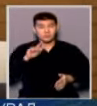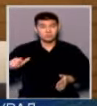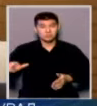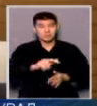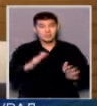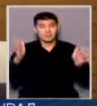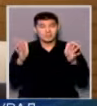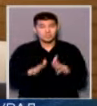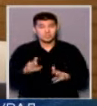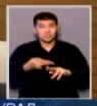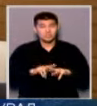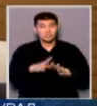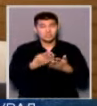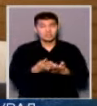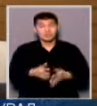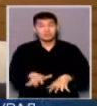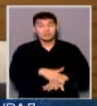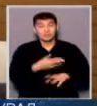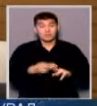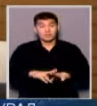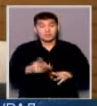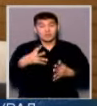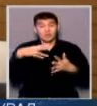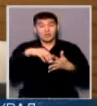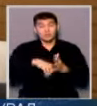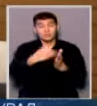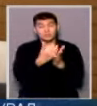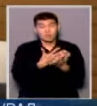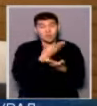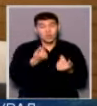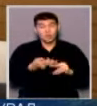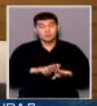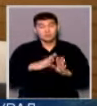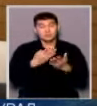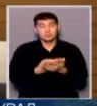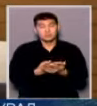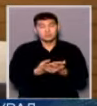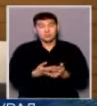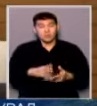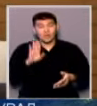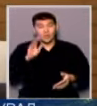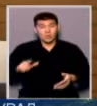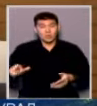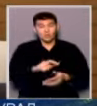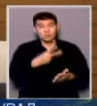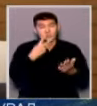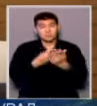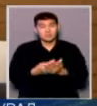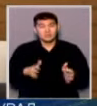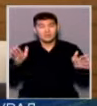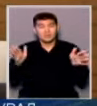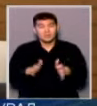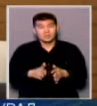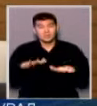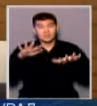3 раза меньше среднемноголетних значений, в этот список не вошла. Следует отметить, что наряду с рекой Урал наблюдается крайне